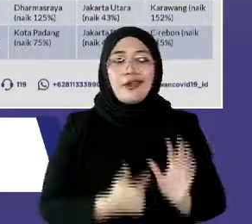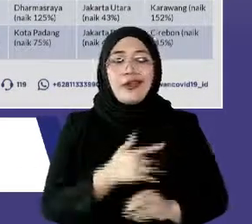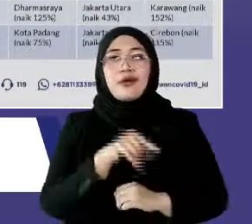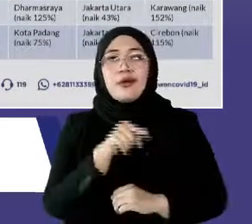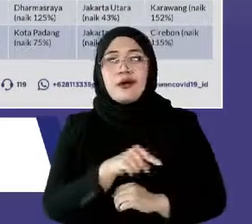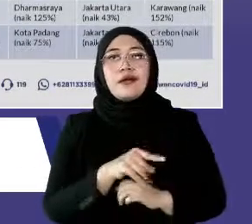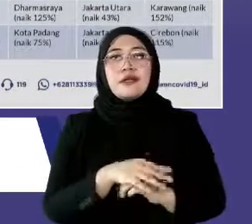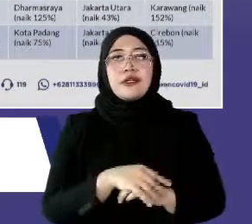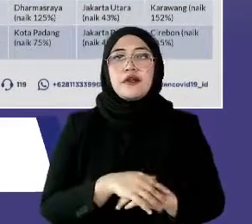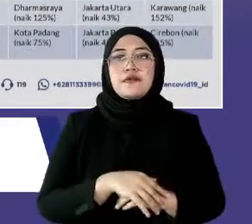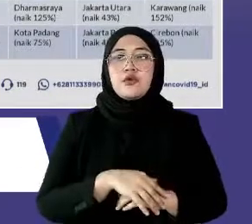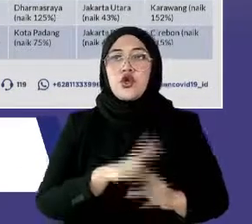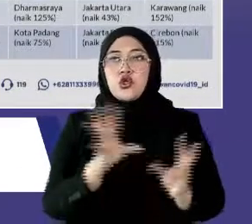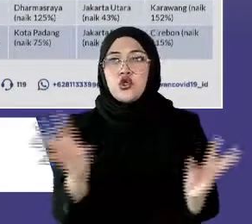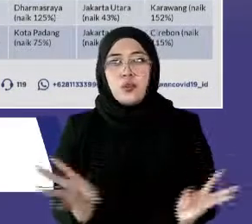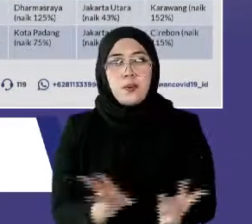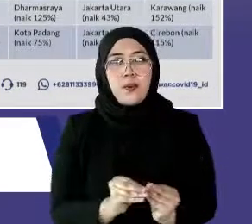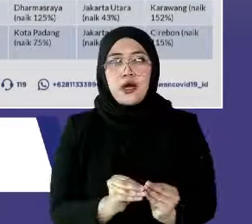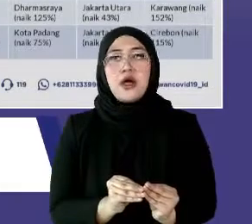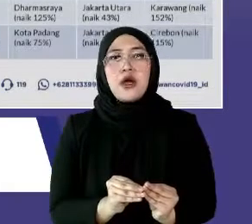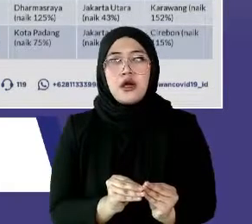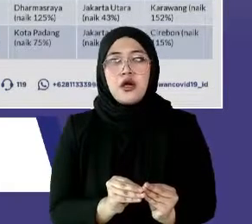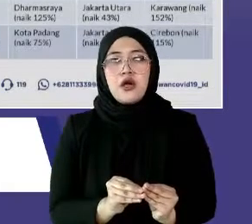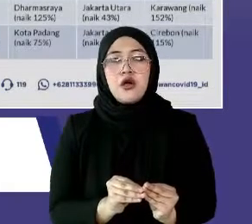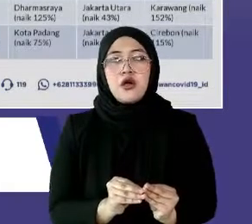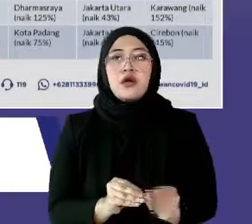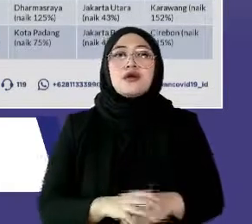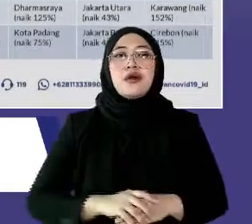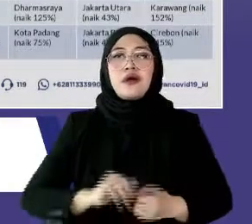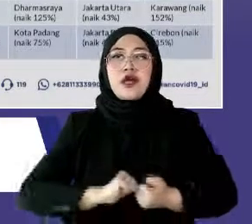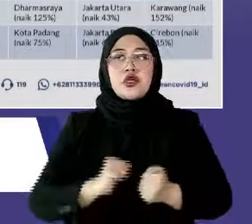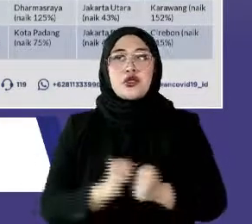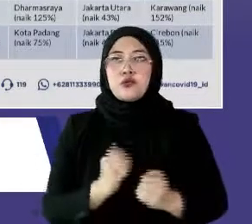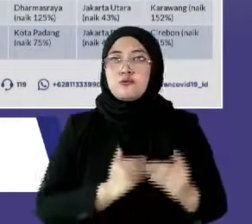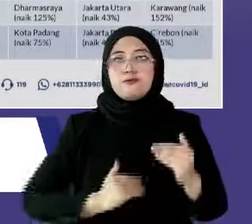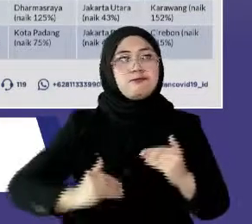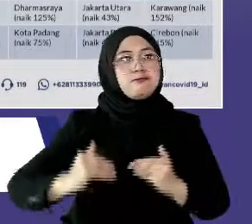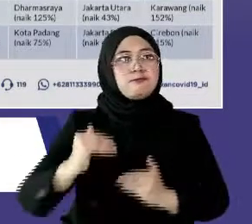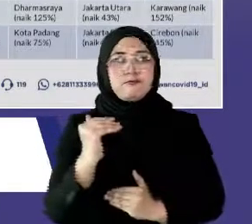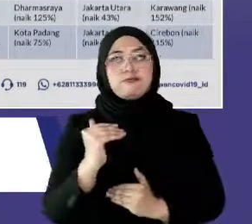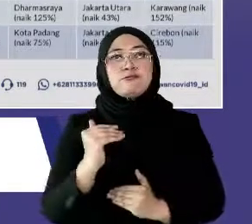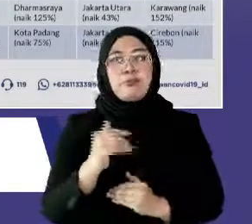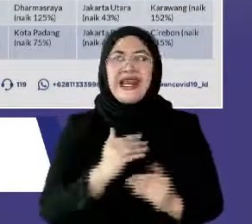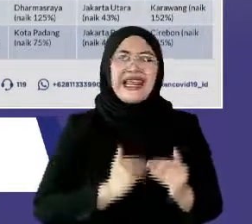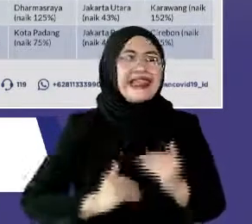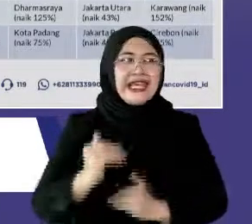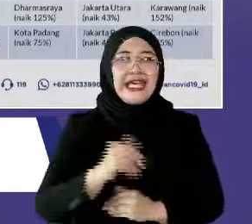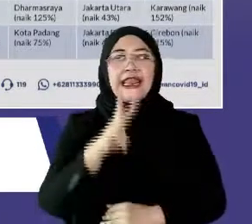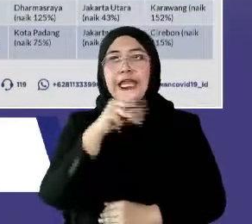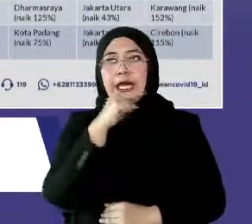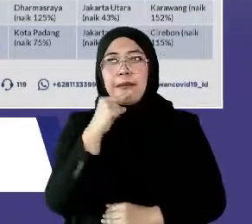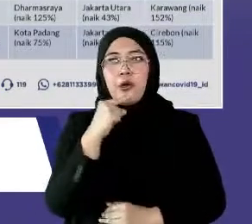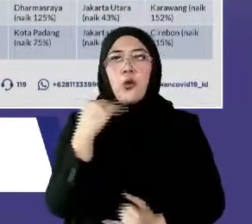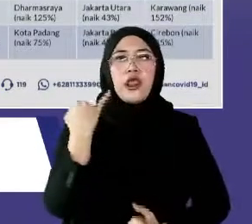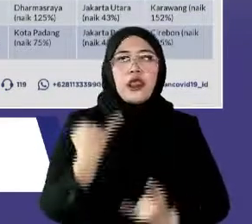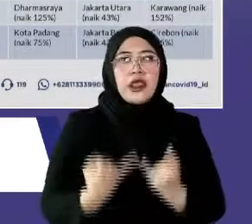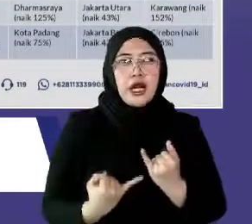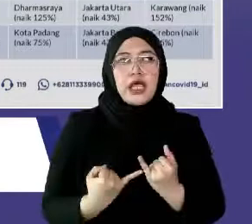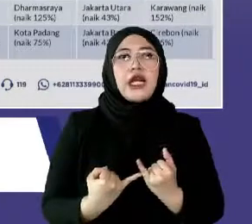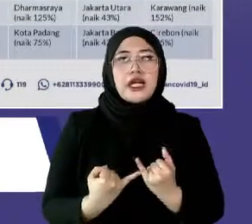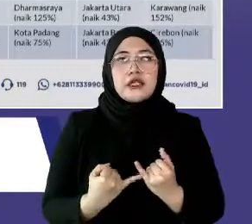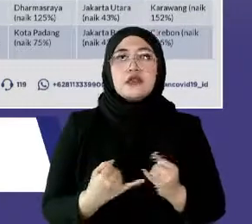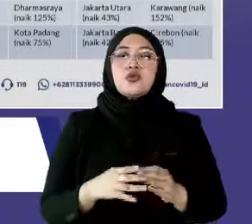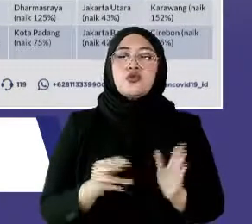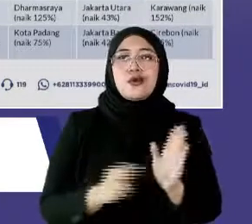kota dengan penyumbang tertinggi dari kenaikan kasus of 19 selama tiga minggu terakhir secara